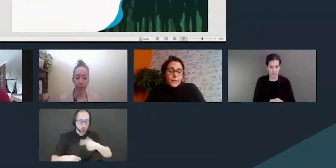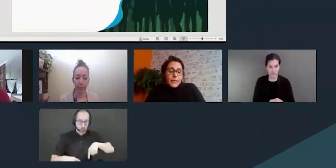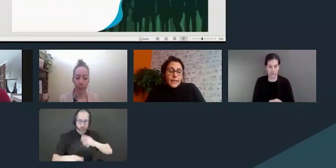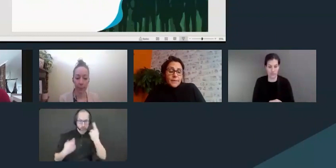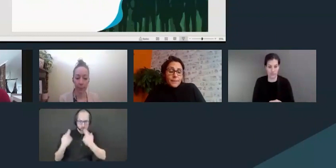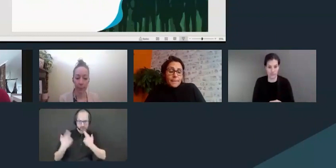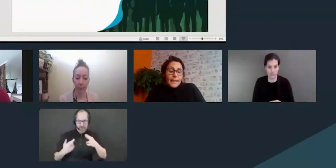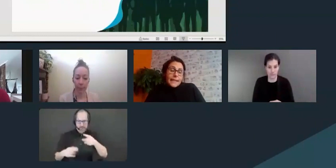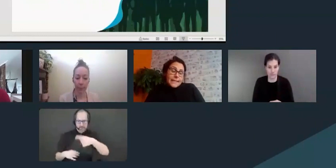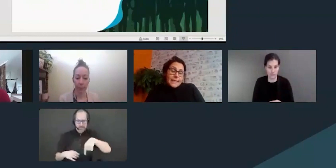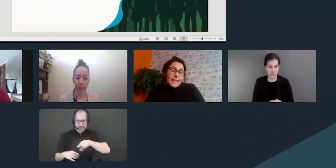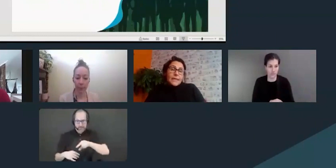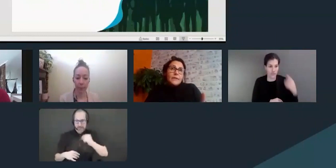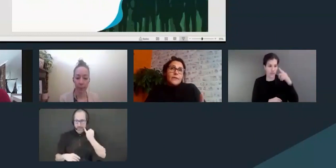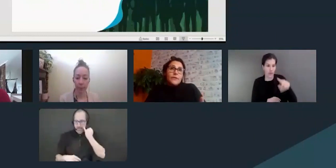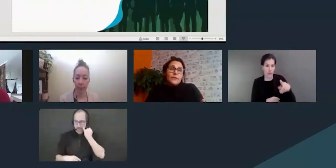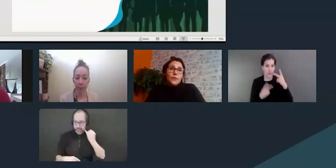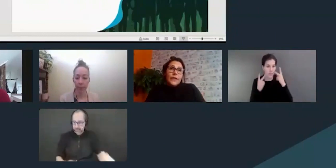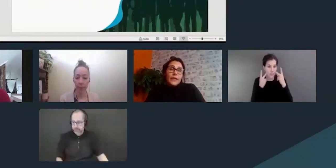dit,